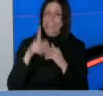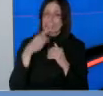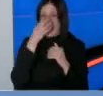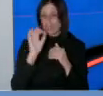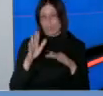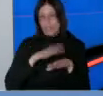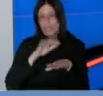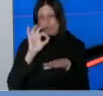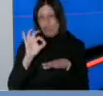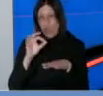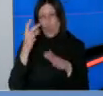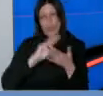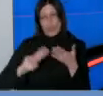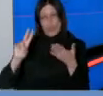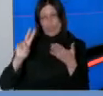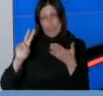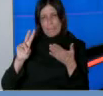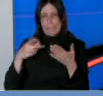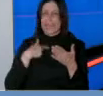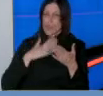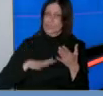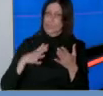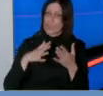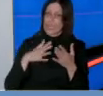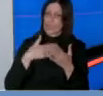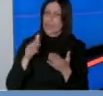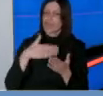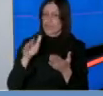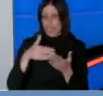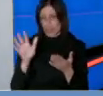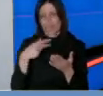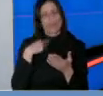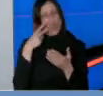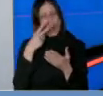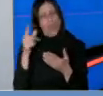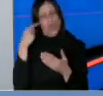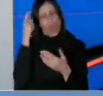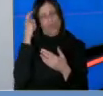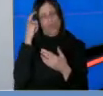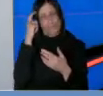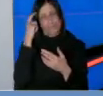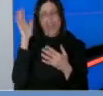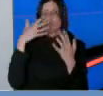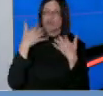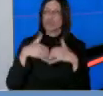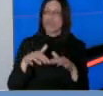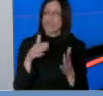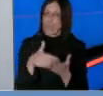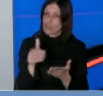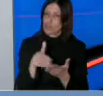בעוד חודשיים, כן, ולכן אני רציתי המשכיות, אבל אני בהחלט רואה וחושב על שילובו